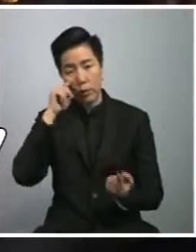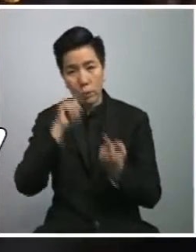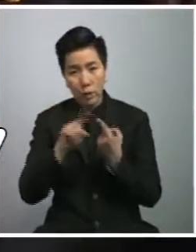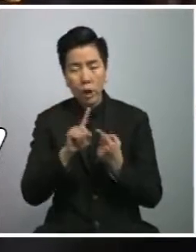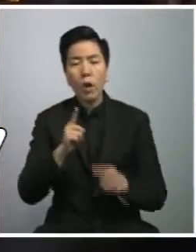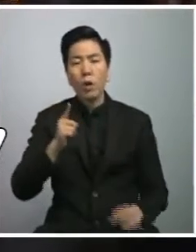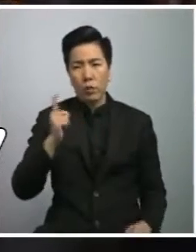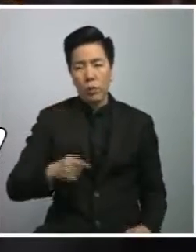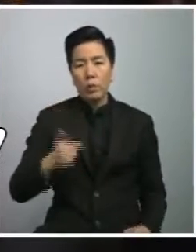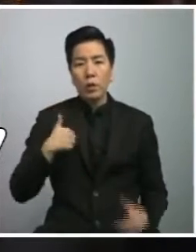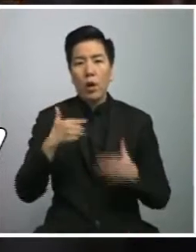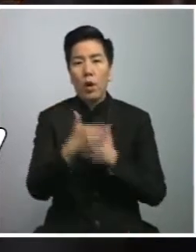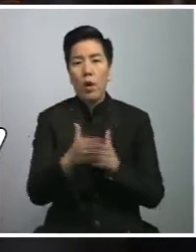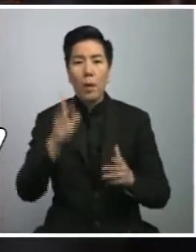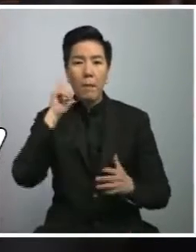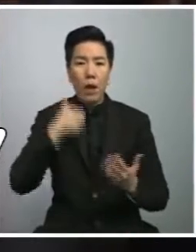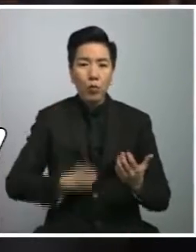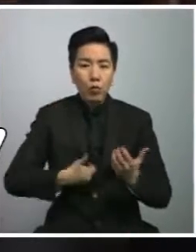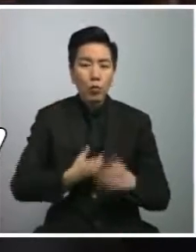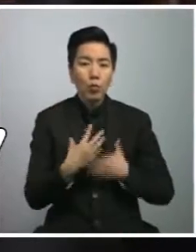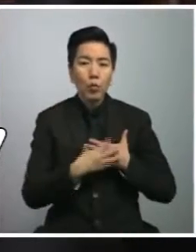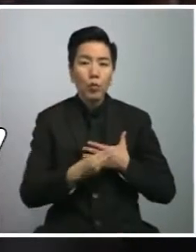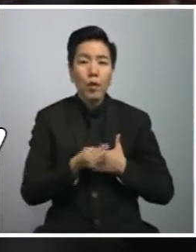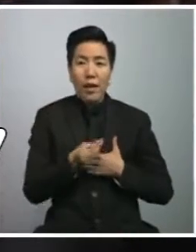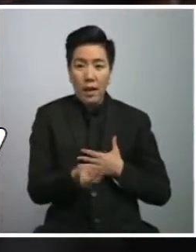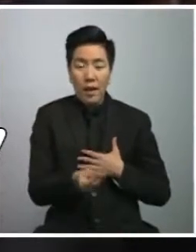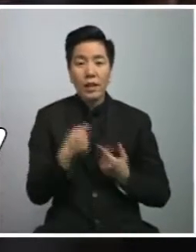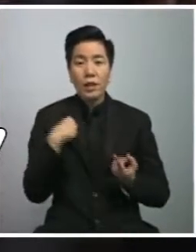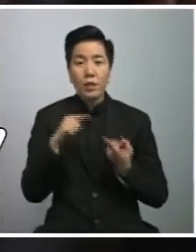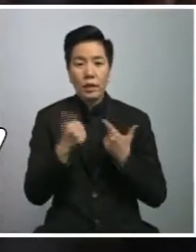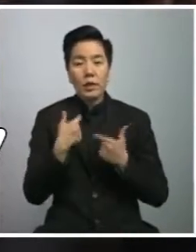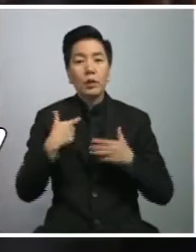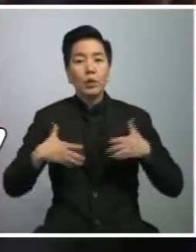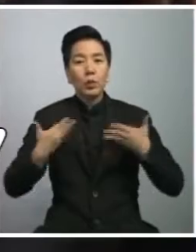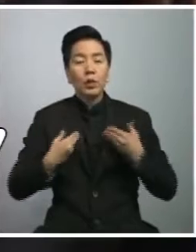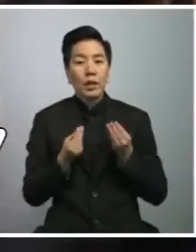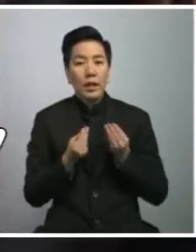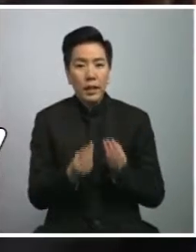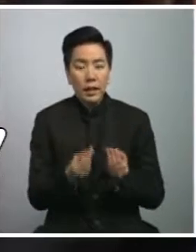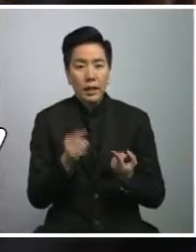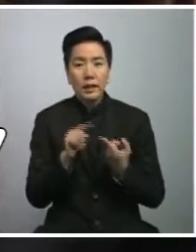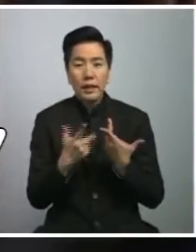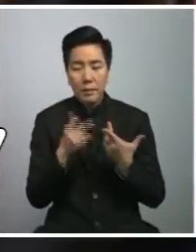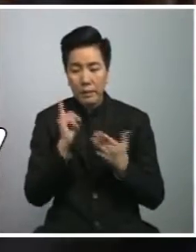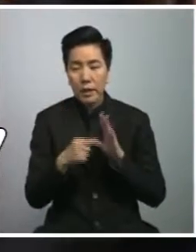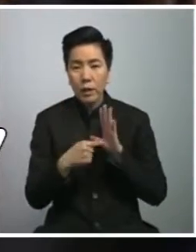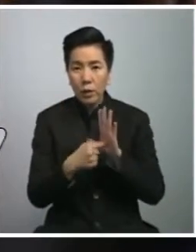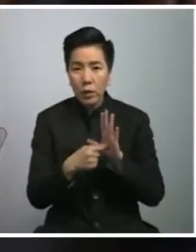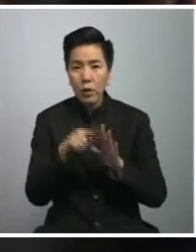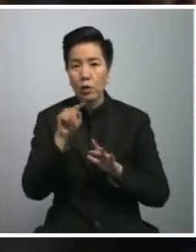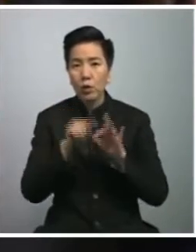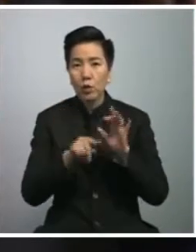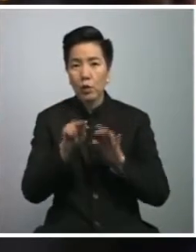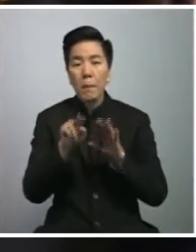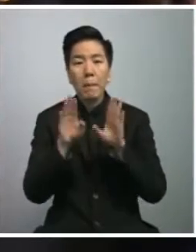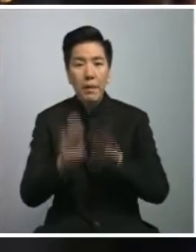ควรจะมีห้องสำหรับให้นมแม่เพื่อจะให้เป็นการอำนวยความสะดวกแล้วก็เป็นต้นแบบครับใน